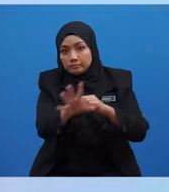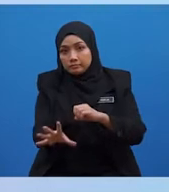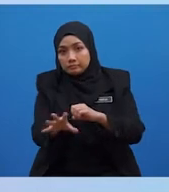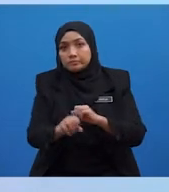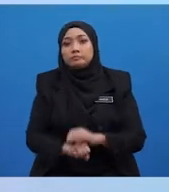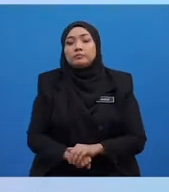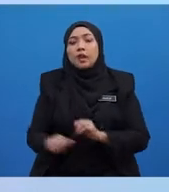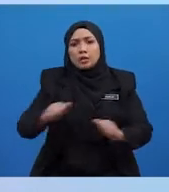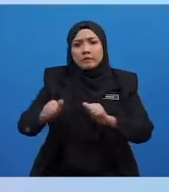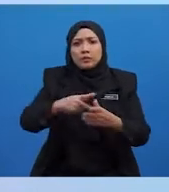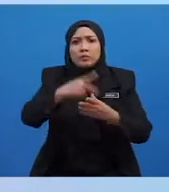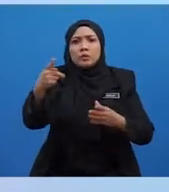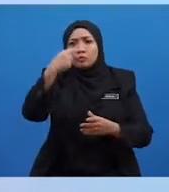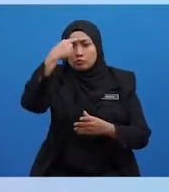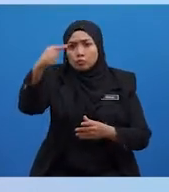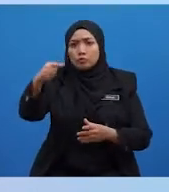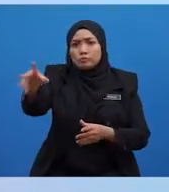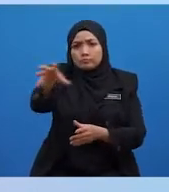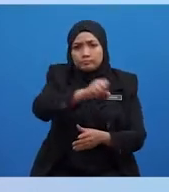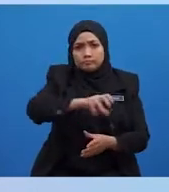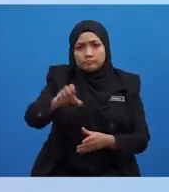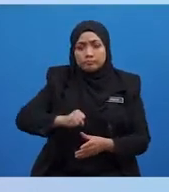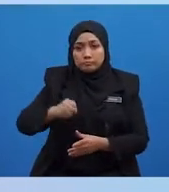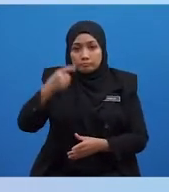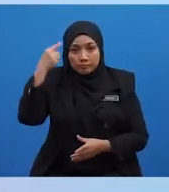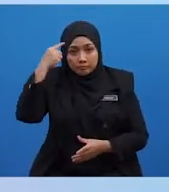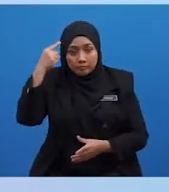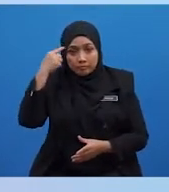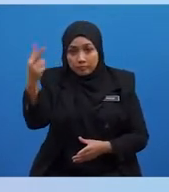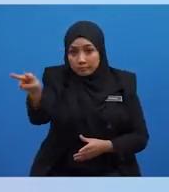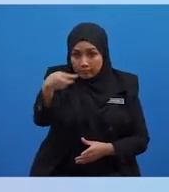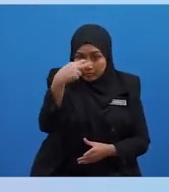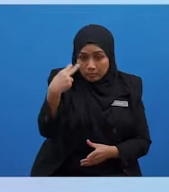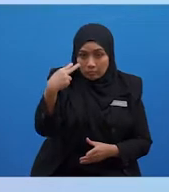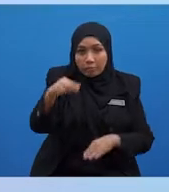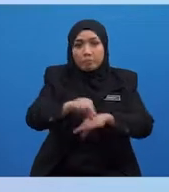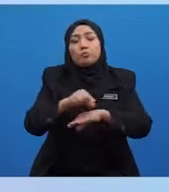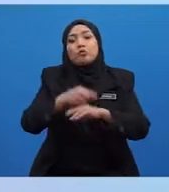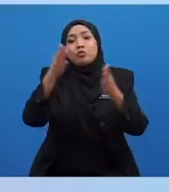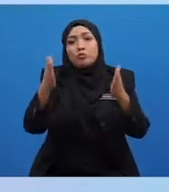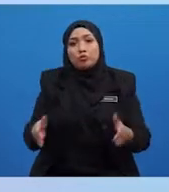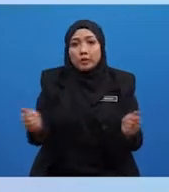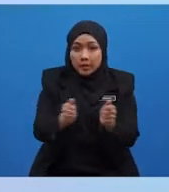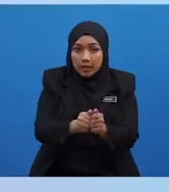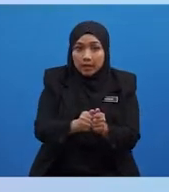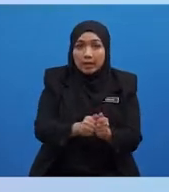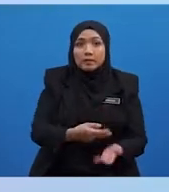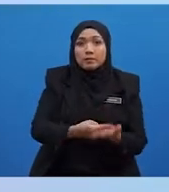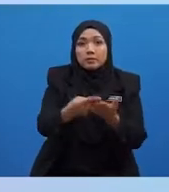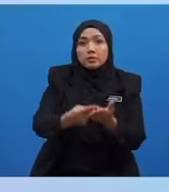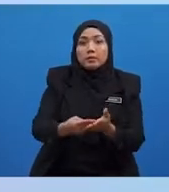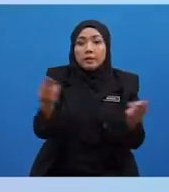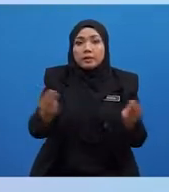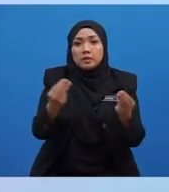aktiviti pengeluar untuk menarik perhatian pengguna dengan menaja sesuatu majlis, acara